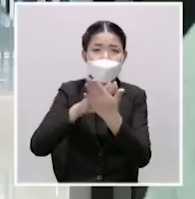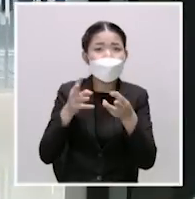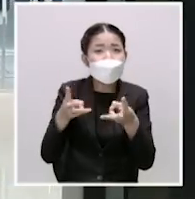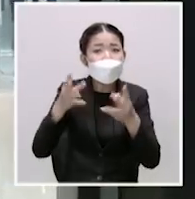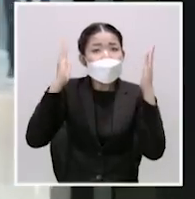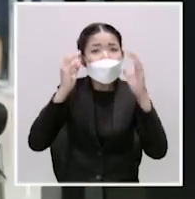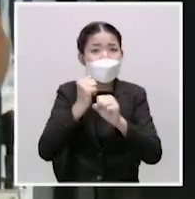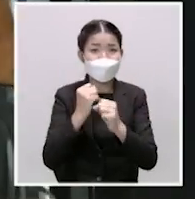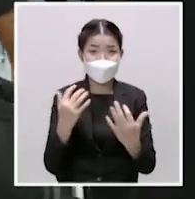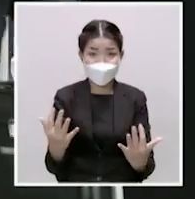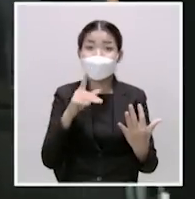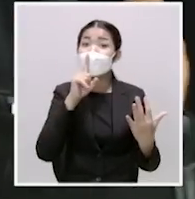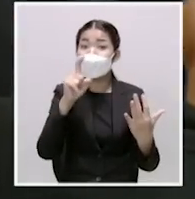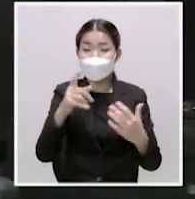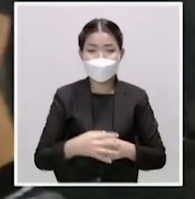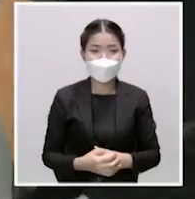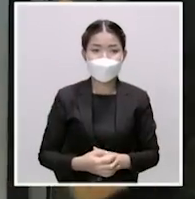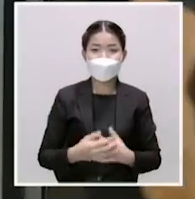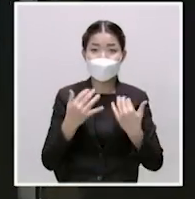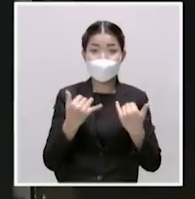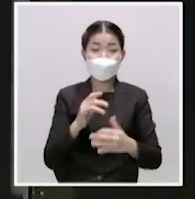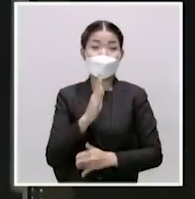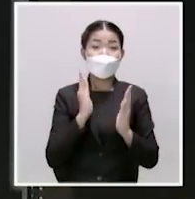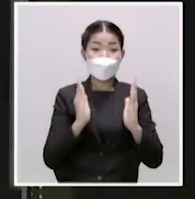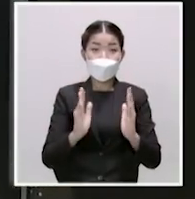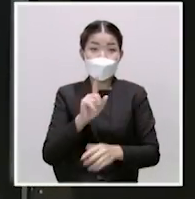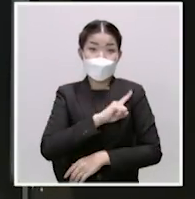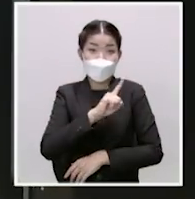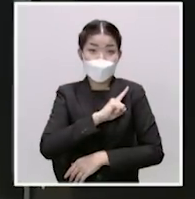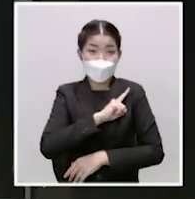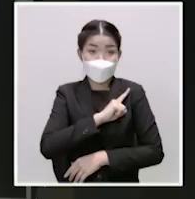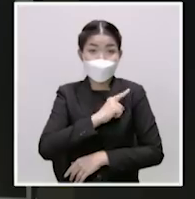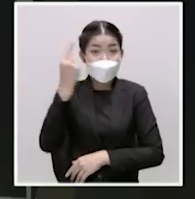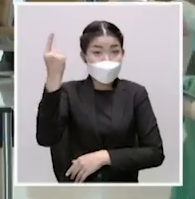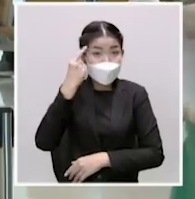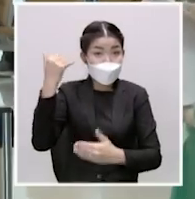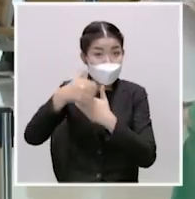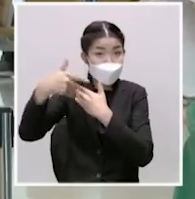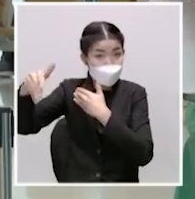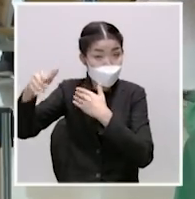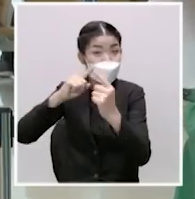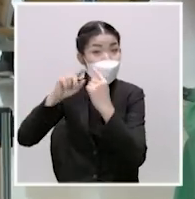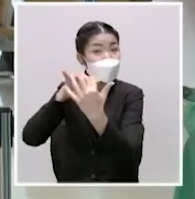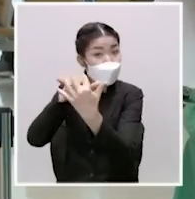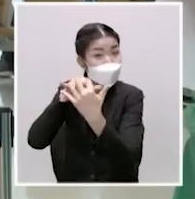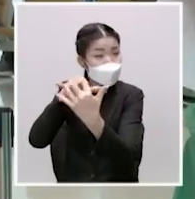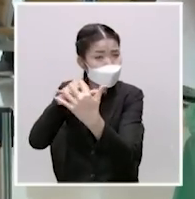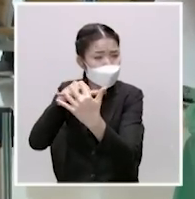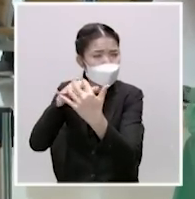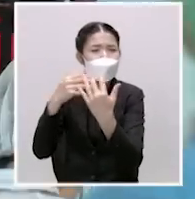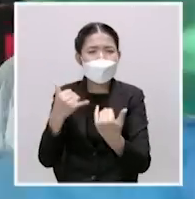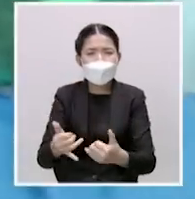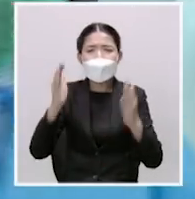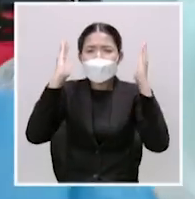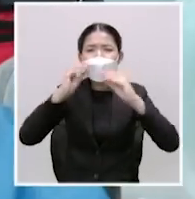ครับตอนนี้นะครับคนที่ ติดต่อนักท่องเที่ยวต่างชาตินะครับก็ได้ PR ประจำพันเดี๋ยวนี้สื่อสารนะครับแป๊บเดียวนะครับ